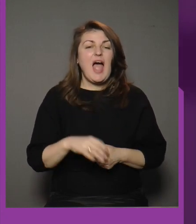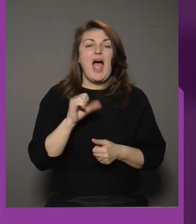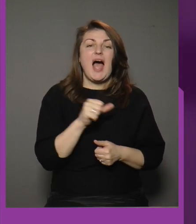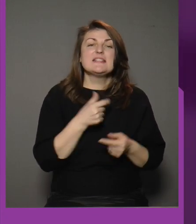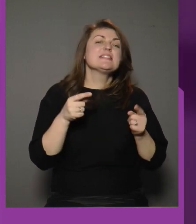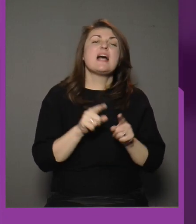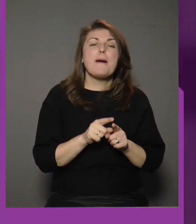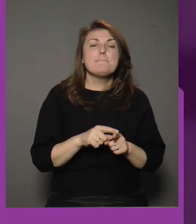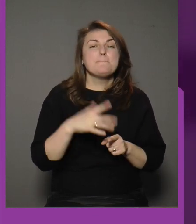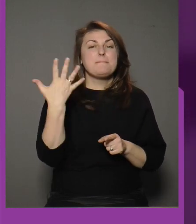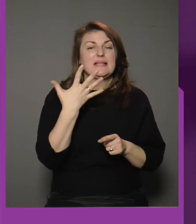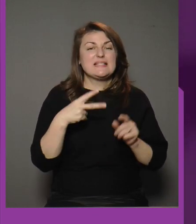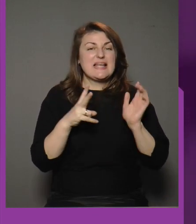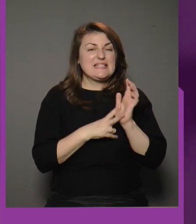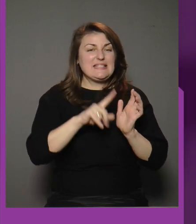саме